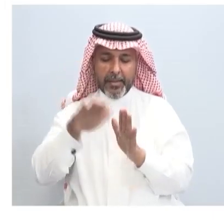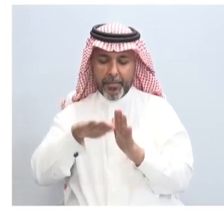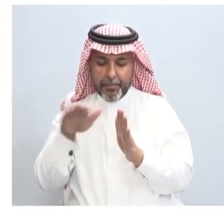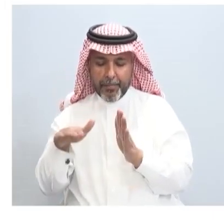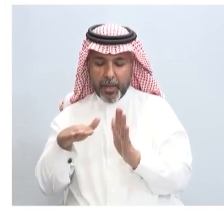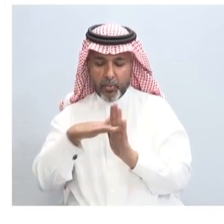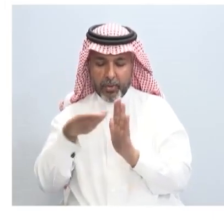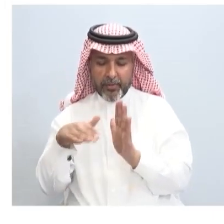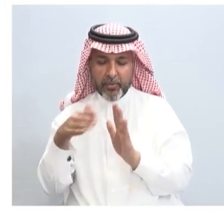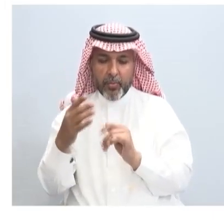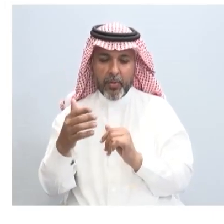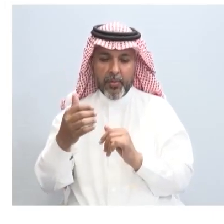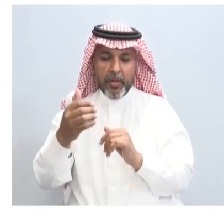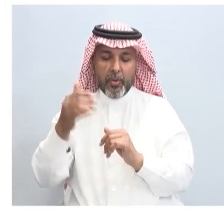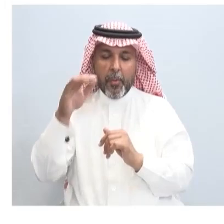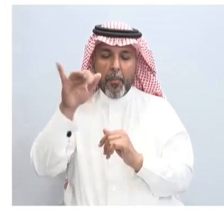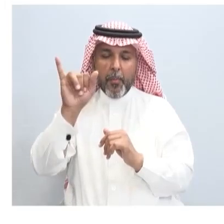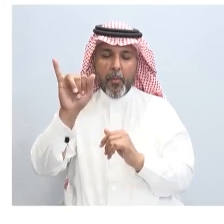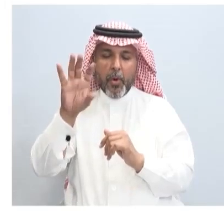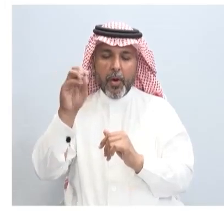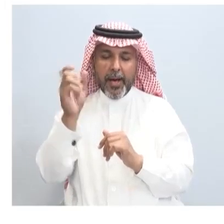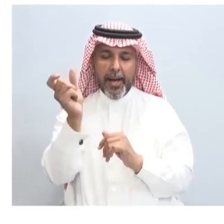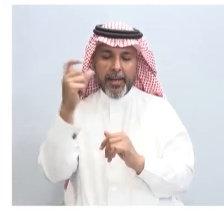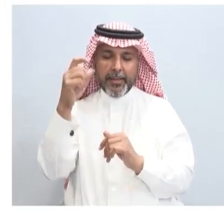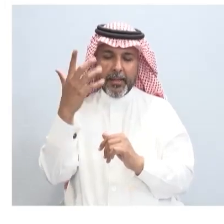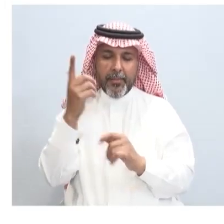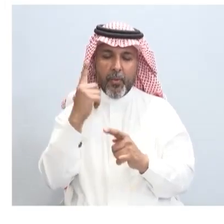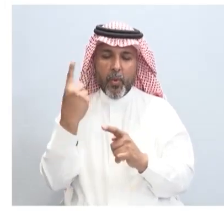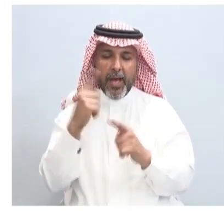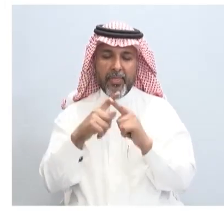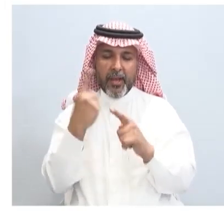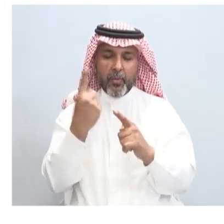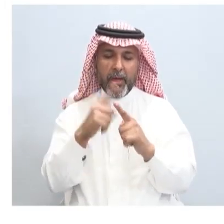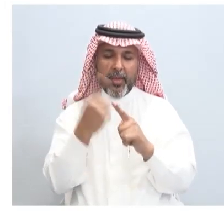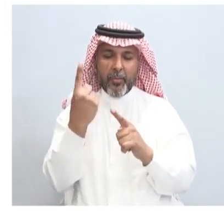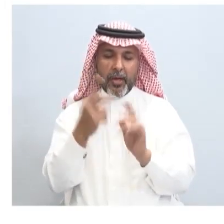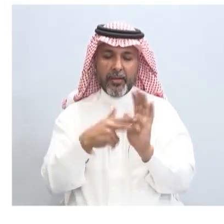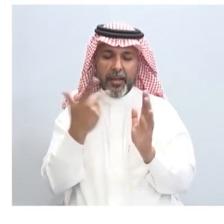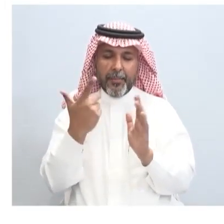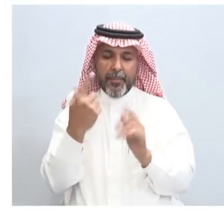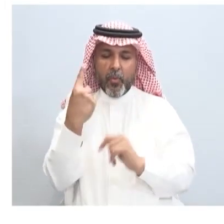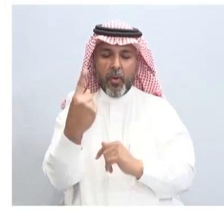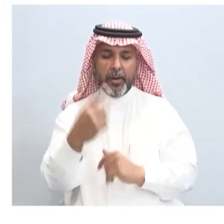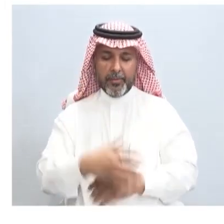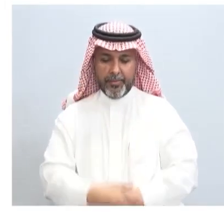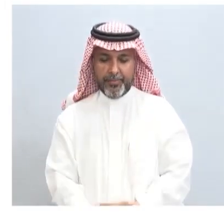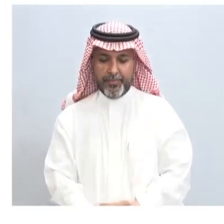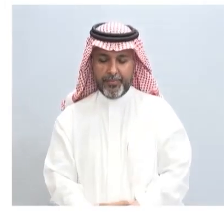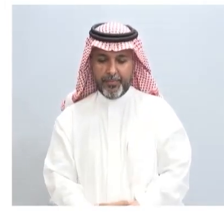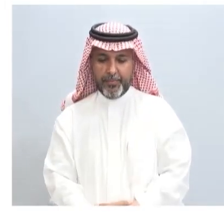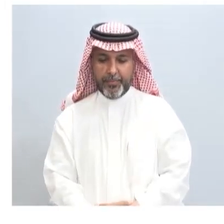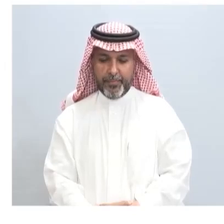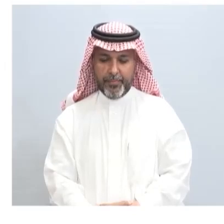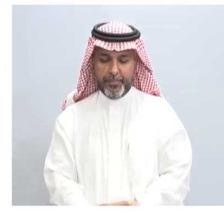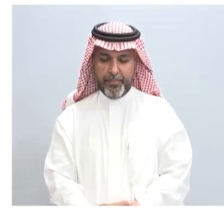للامين الا واحد فبالتالي 1 في 1 في 1 تساوي كم تساوي واحد فانت في الحاله العامه لو كان